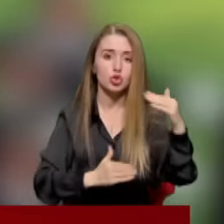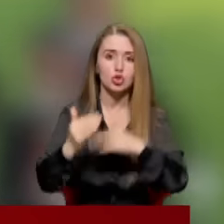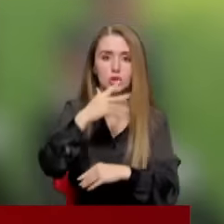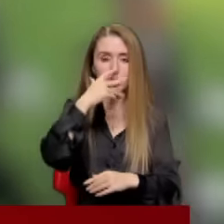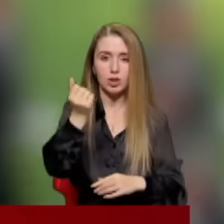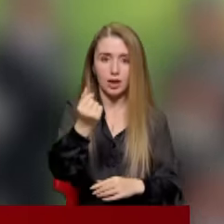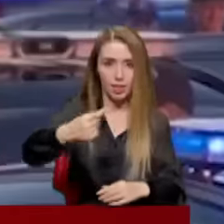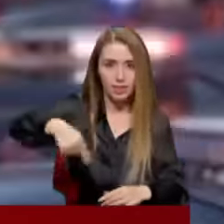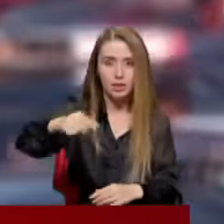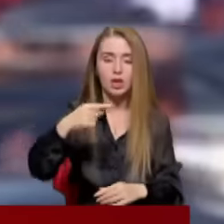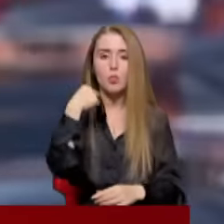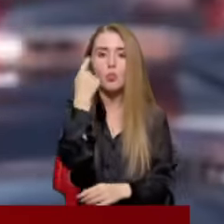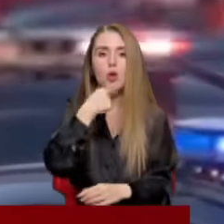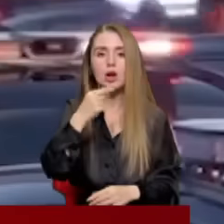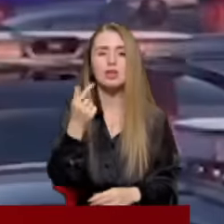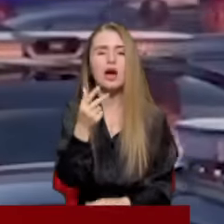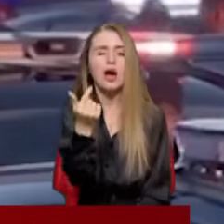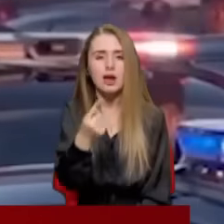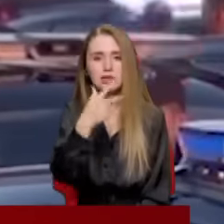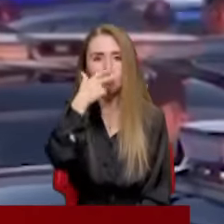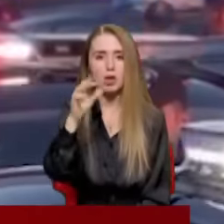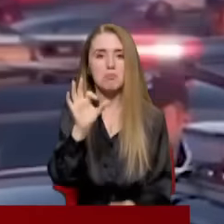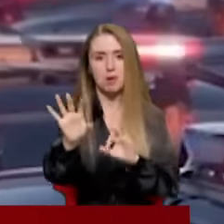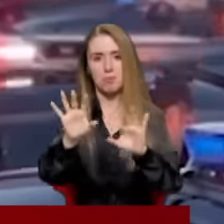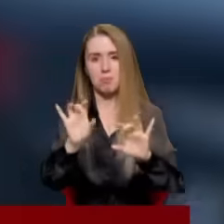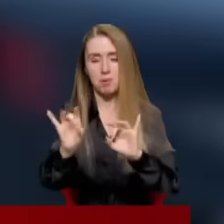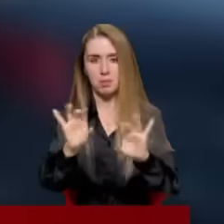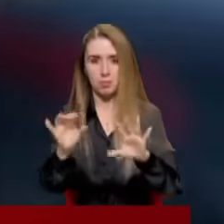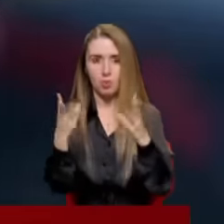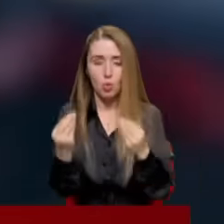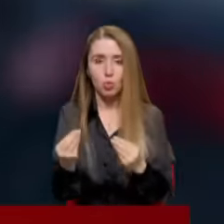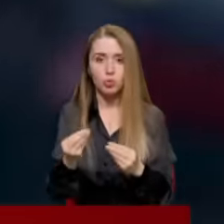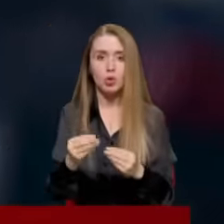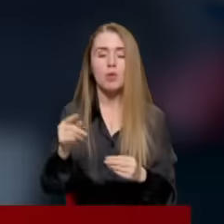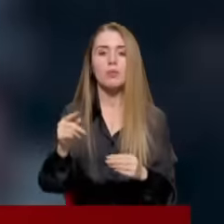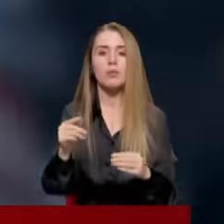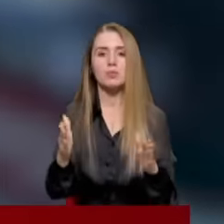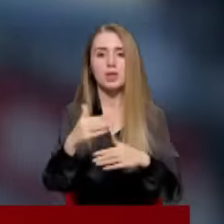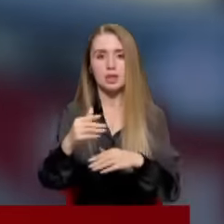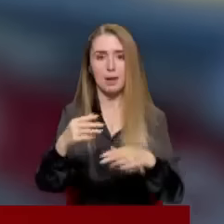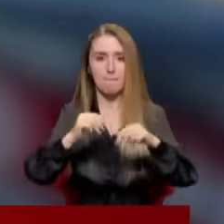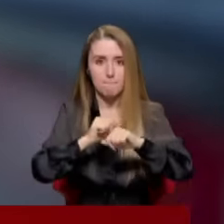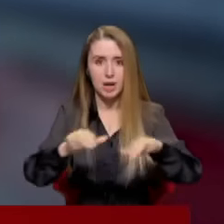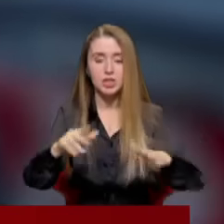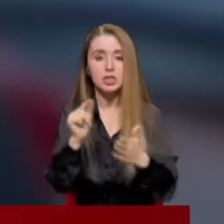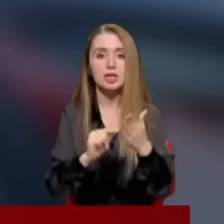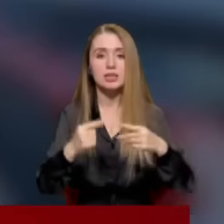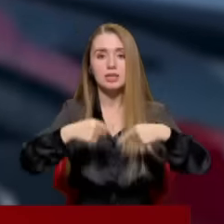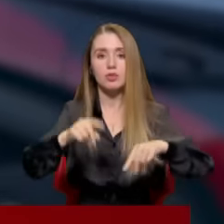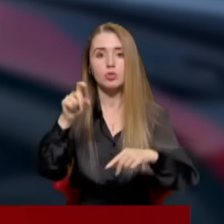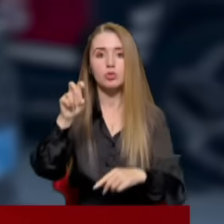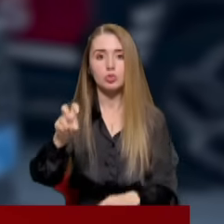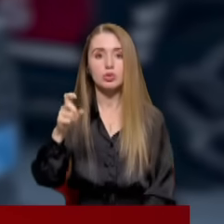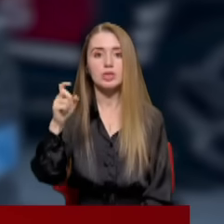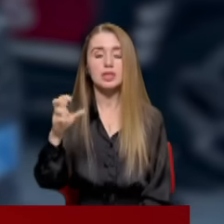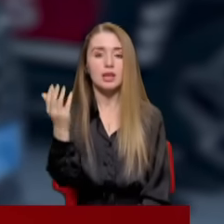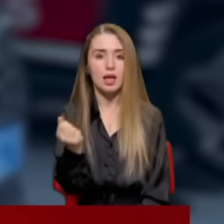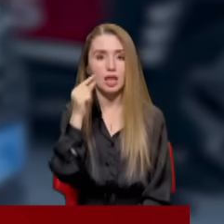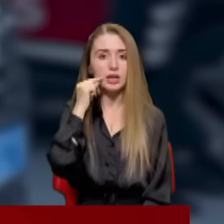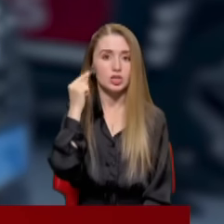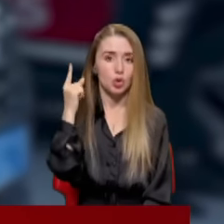puanı alanların mülakatta düşük puanlarla elendiğinin belgesini Büro Memursen paylaştı. Yazılı sınavda